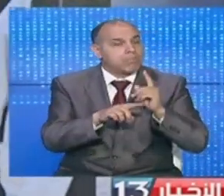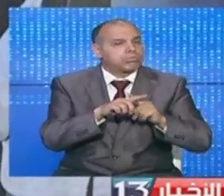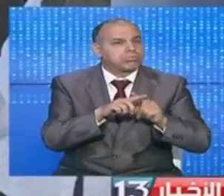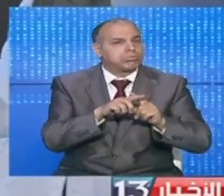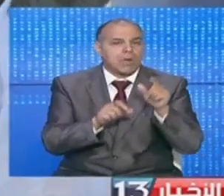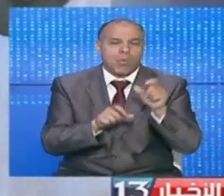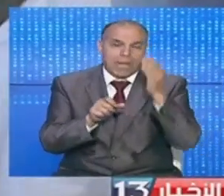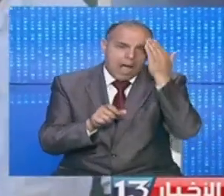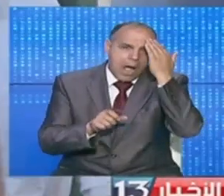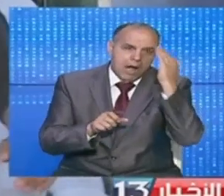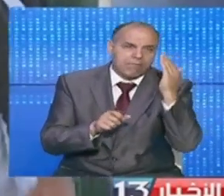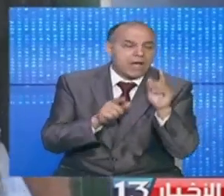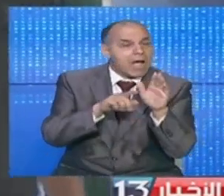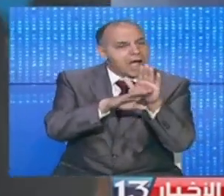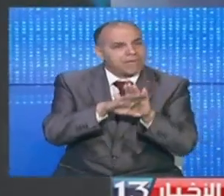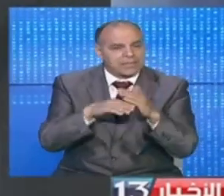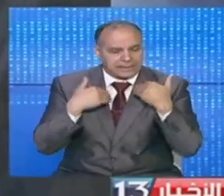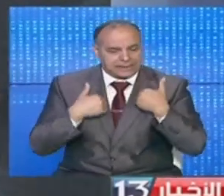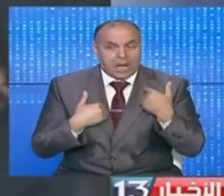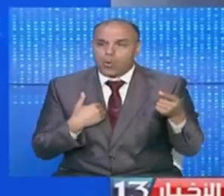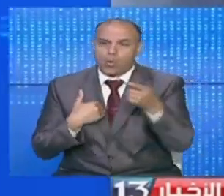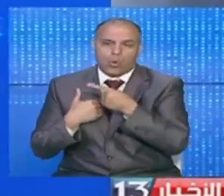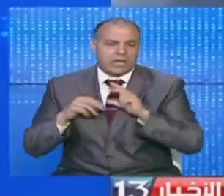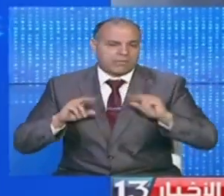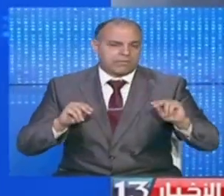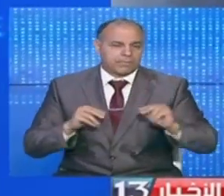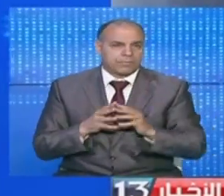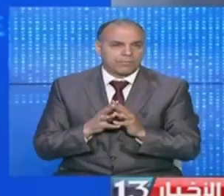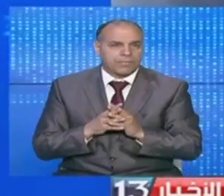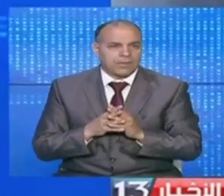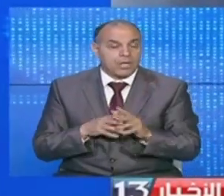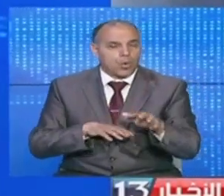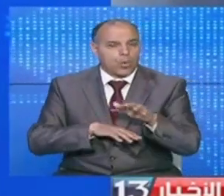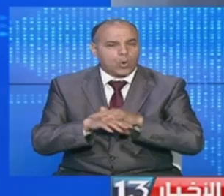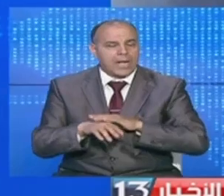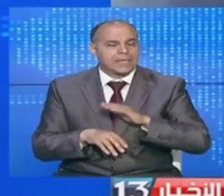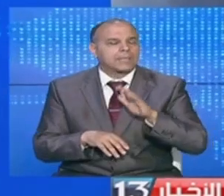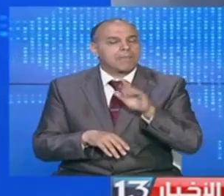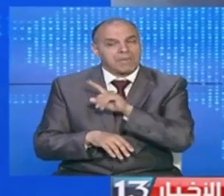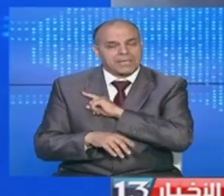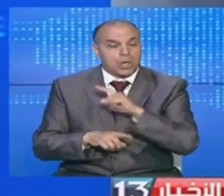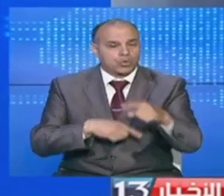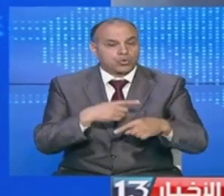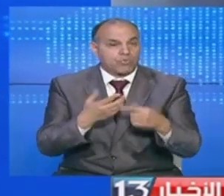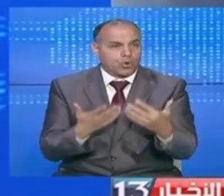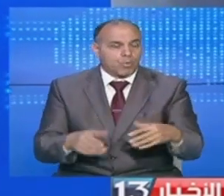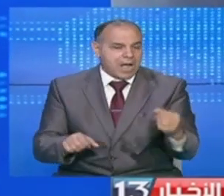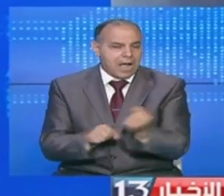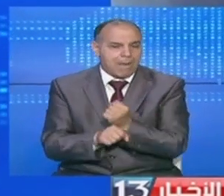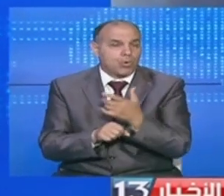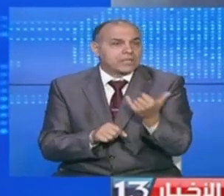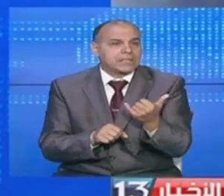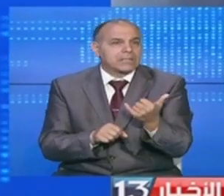من المواطن حفاظا على صحة الجميع. وفي ولاية مدنين استؤنف اليوم العمل